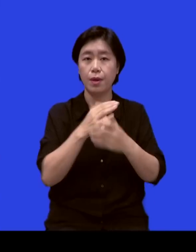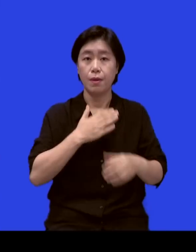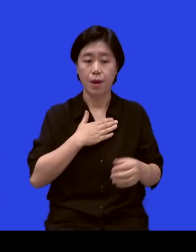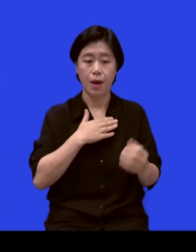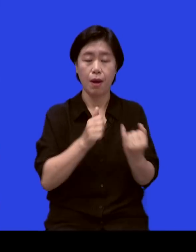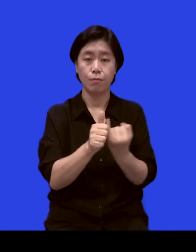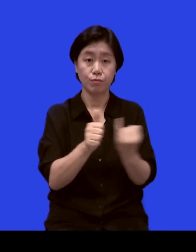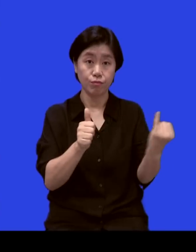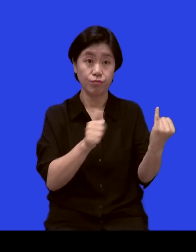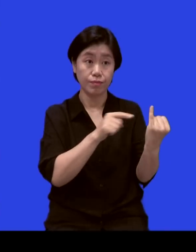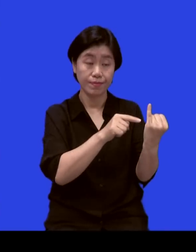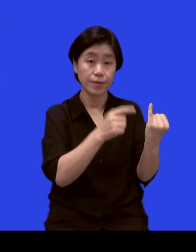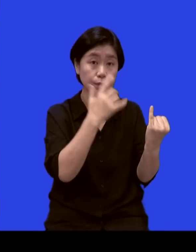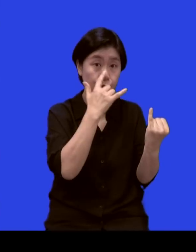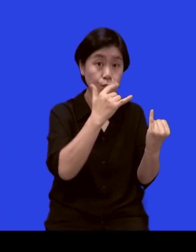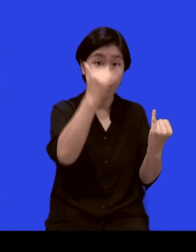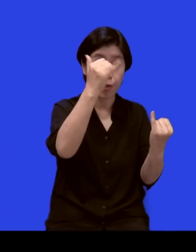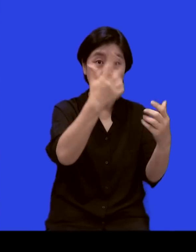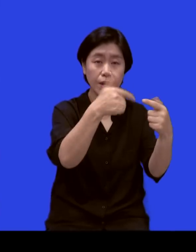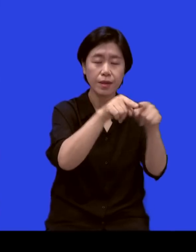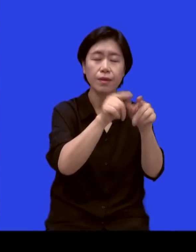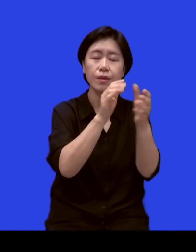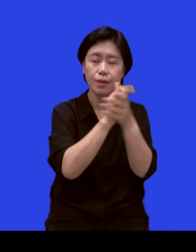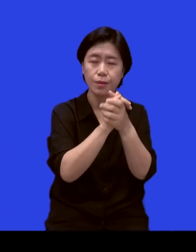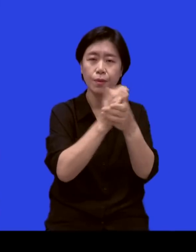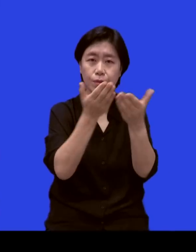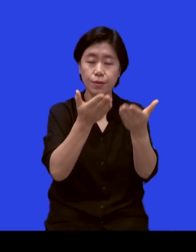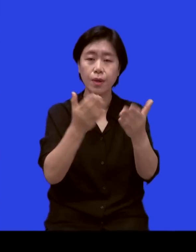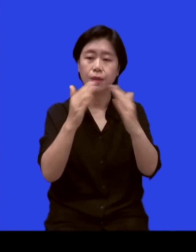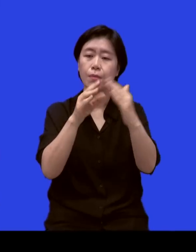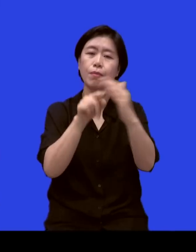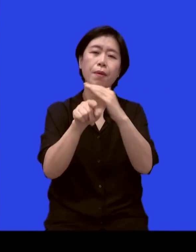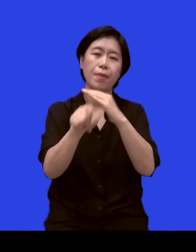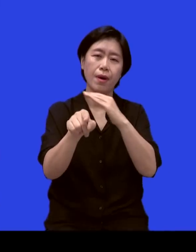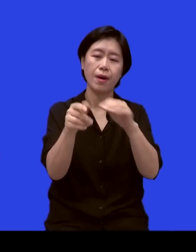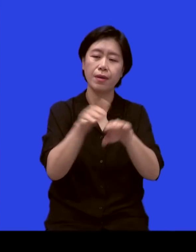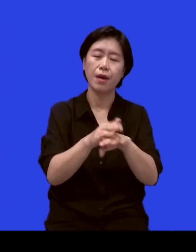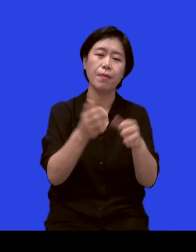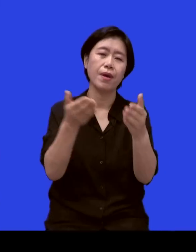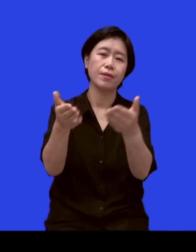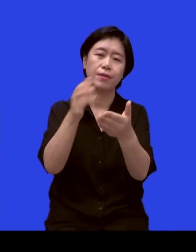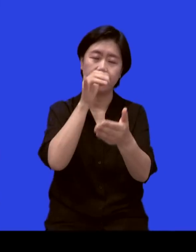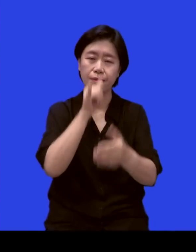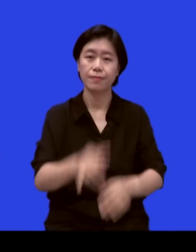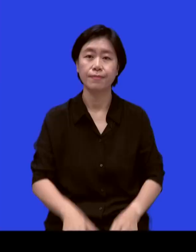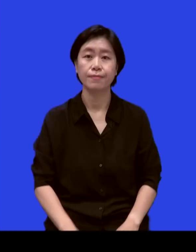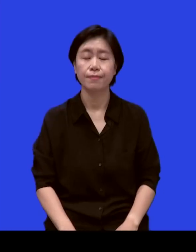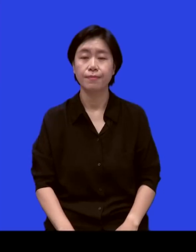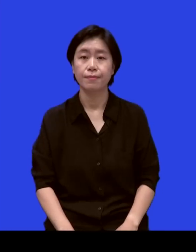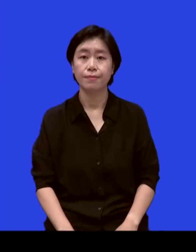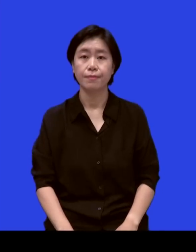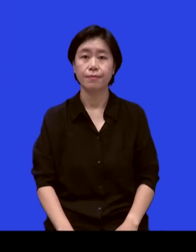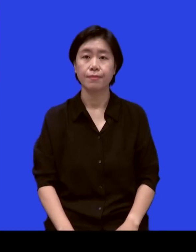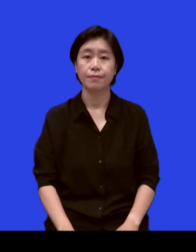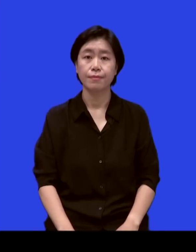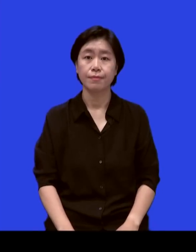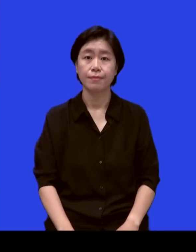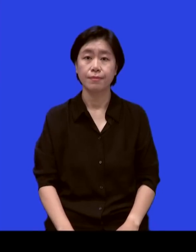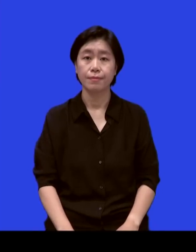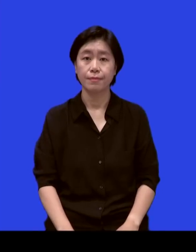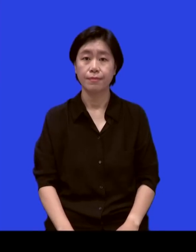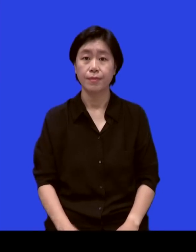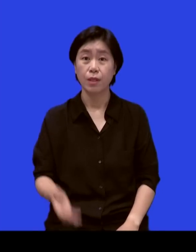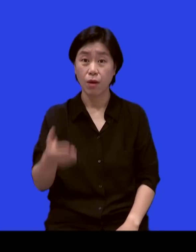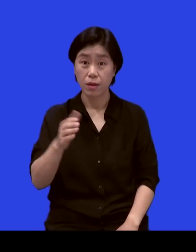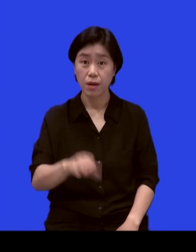위해서 기도하고 또 신방 가셔서 또 네. 그래서 이제 하나님 영접기도 받으시고 예. 그래도 사실 몸이